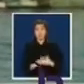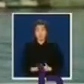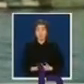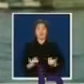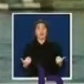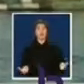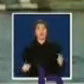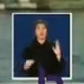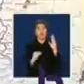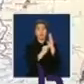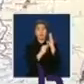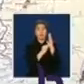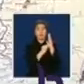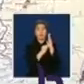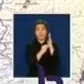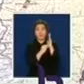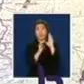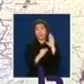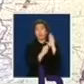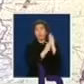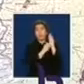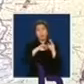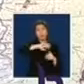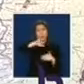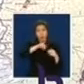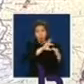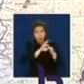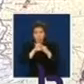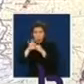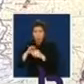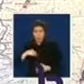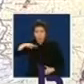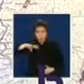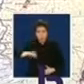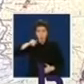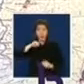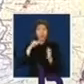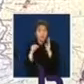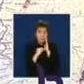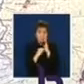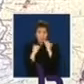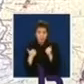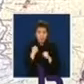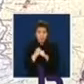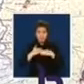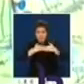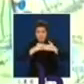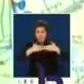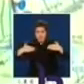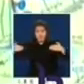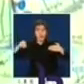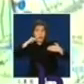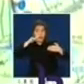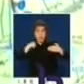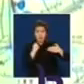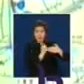รุงเทพมหานครที่พี่น้องประชาชนอาจจะเป็นห่วงในส่วนของพื้นที่มหานครนั้นก็ได้มีการสร้างผนังกั้นน้ำ